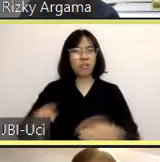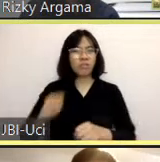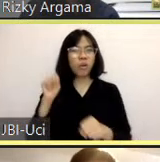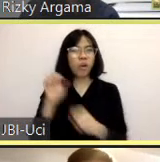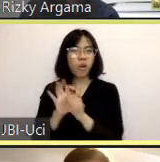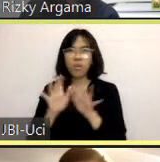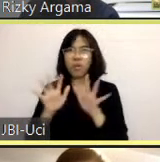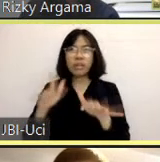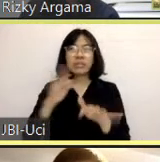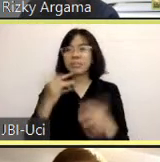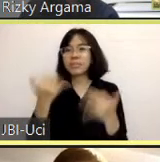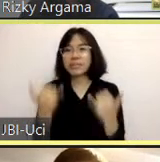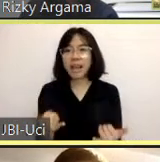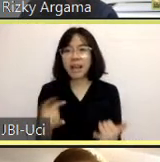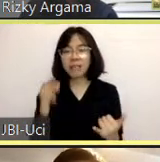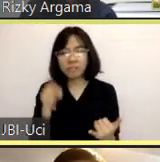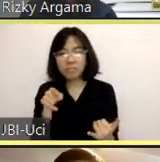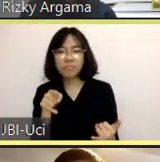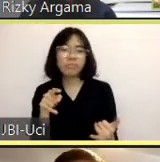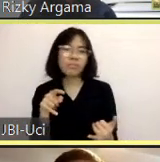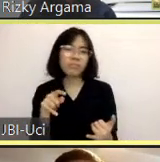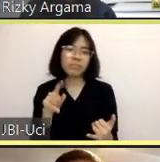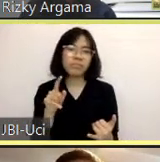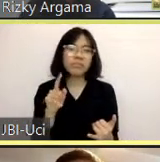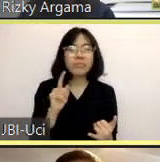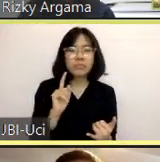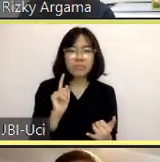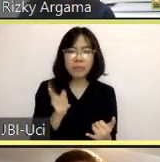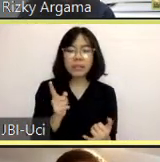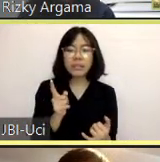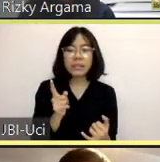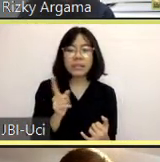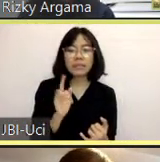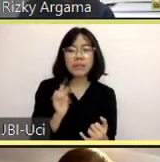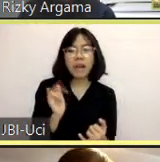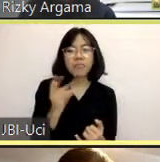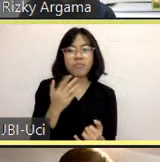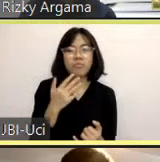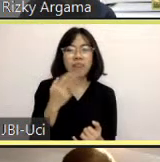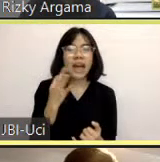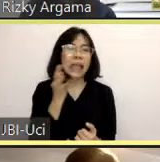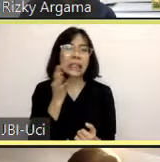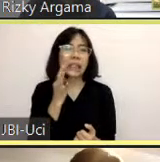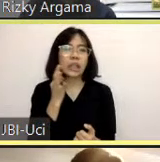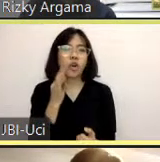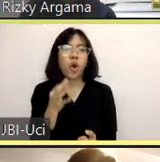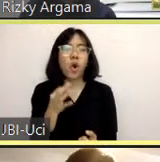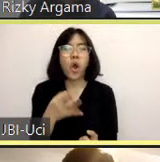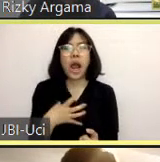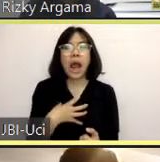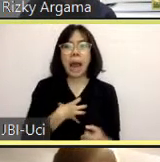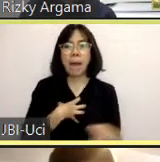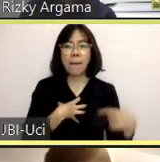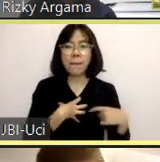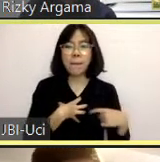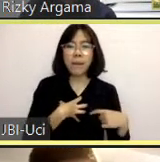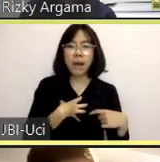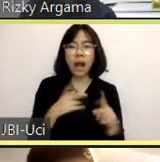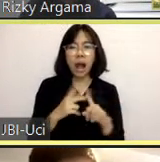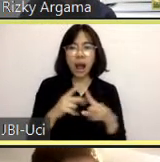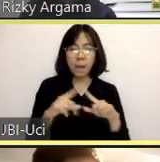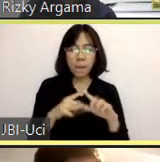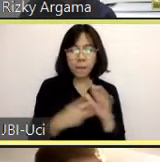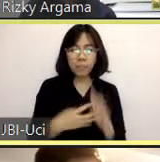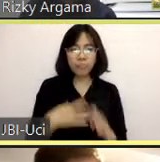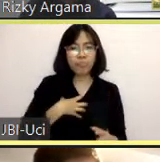sudah jelas hal ini bisa jadi resiko peminggiran hak asasi manusia